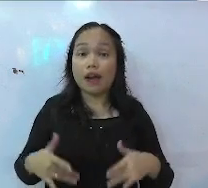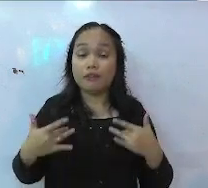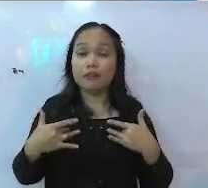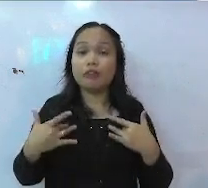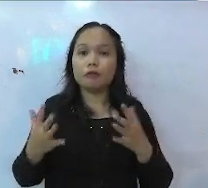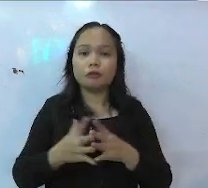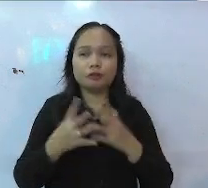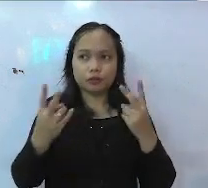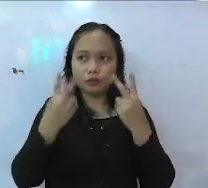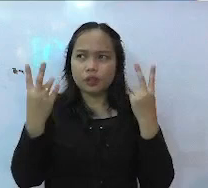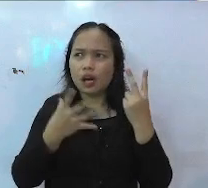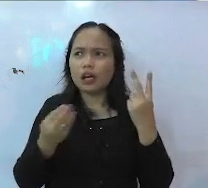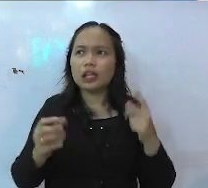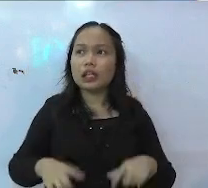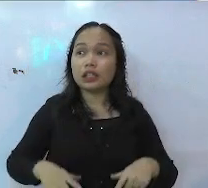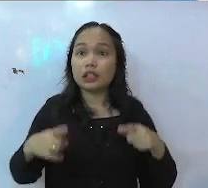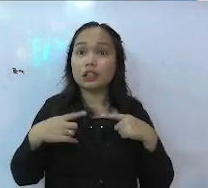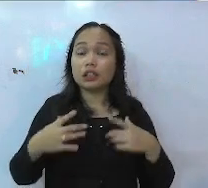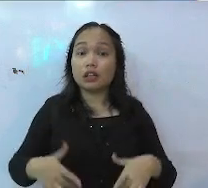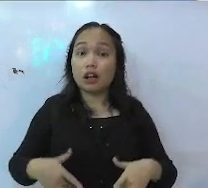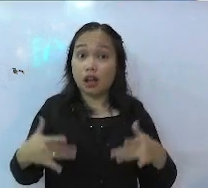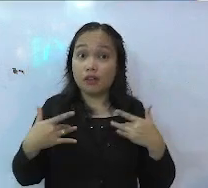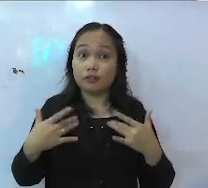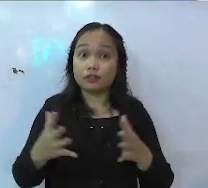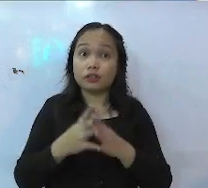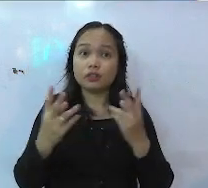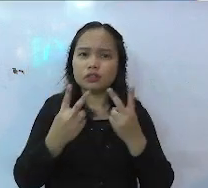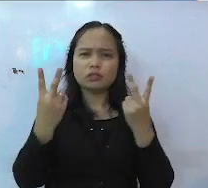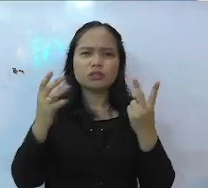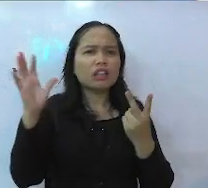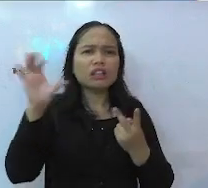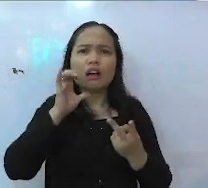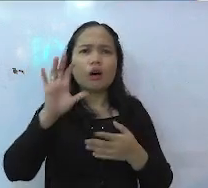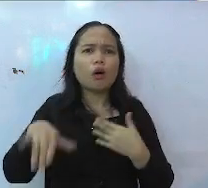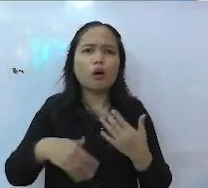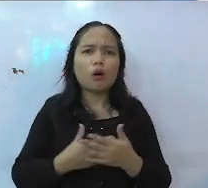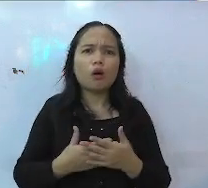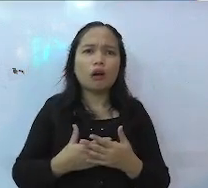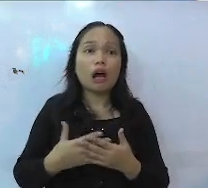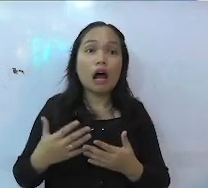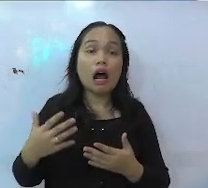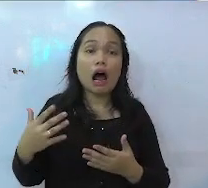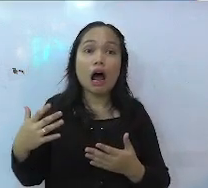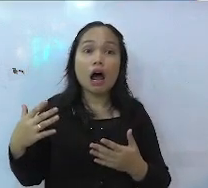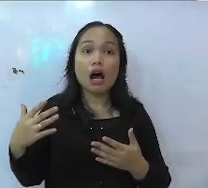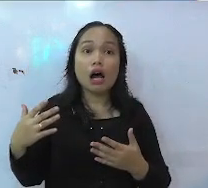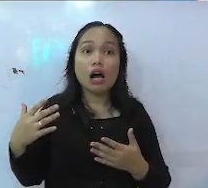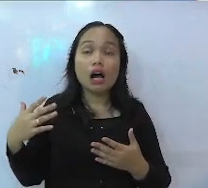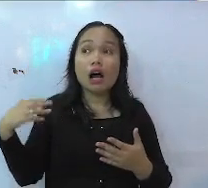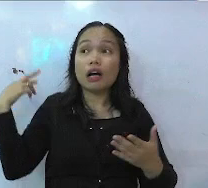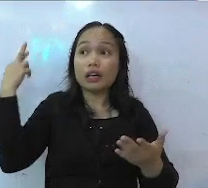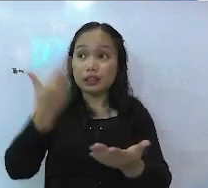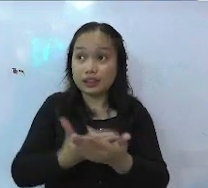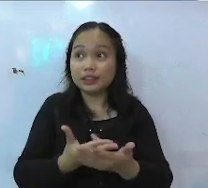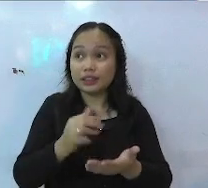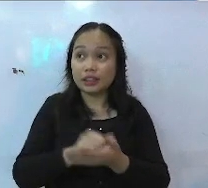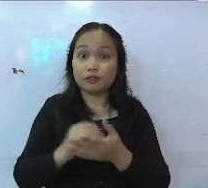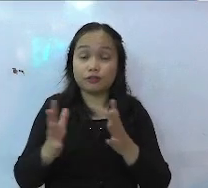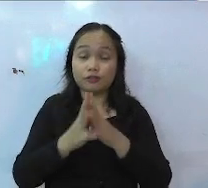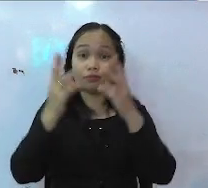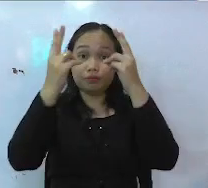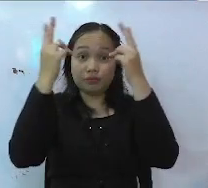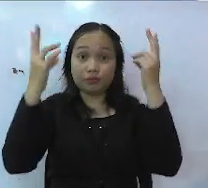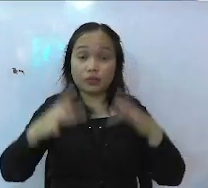see and living a Victorious life hindi lahat nakakakamit niyan Alam mo sir Mak Hindi lahat ay nakakakamit ng Victorious life